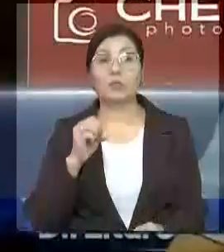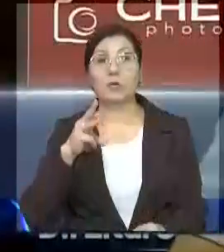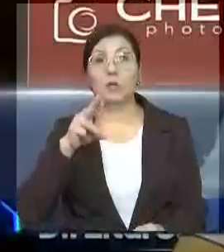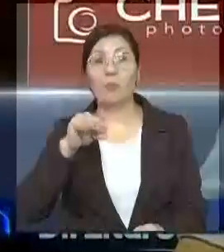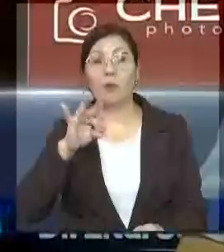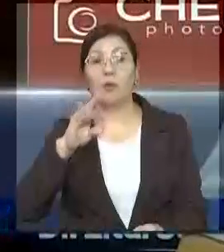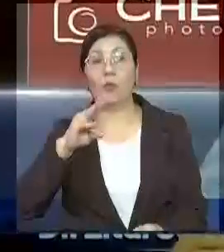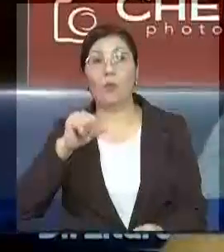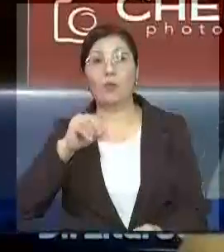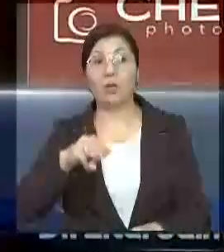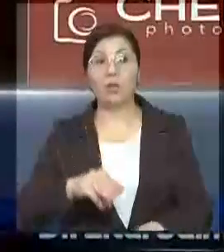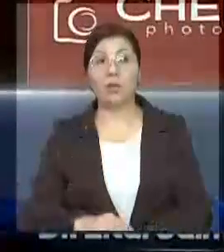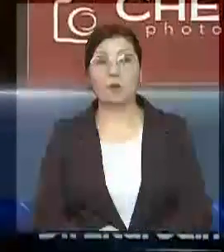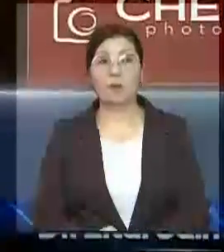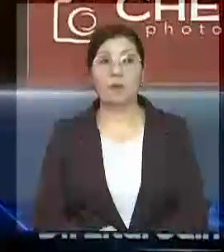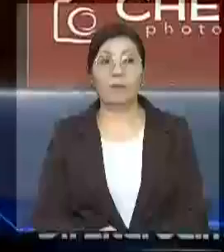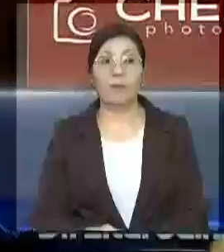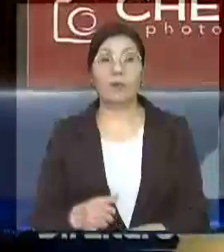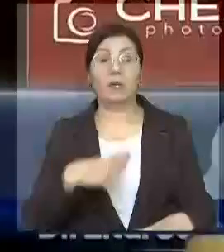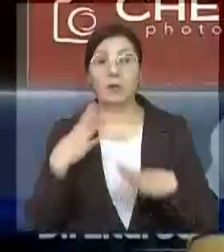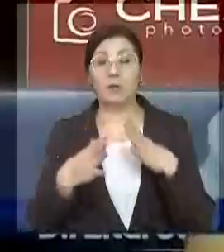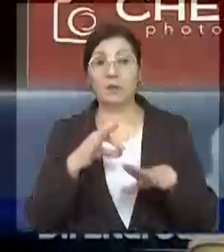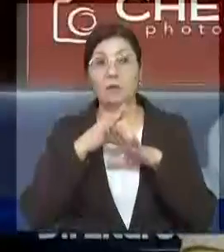команда проводила сборы, и на этих сборах